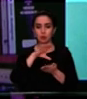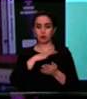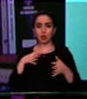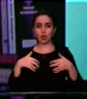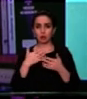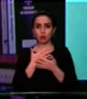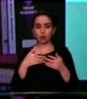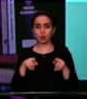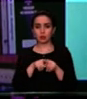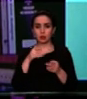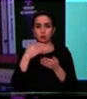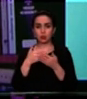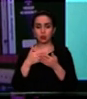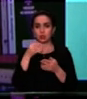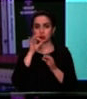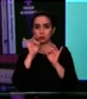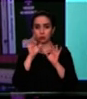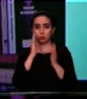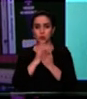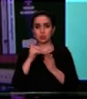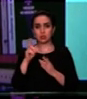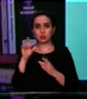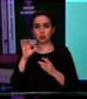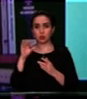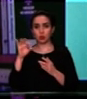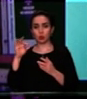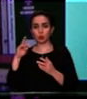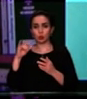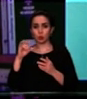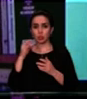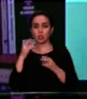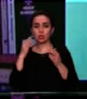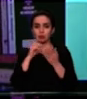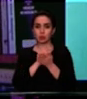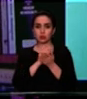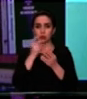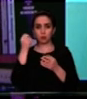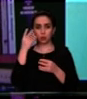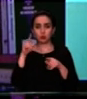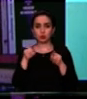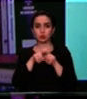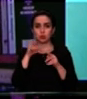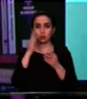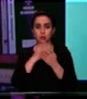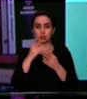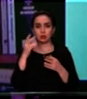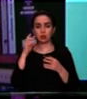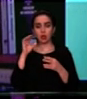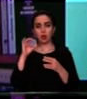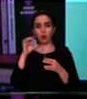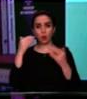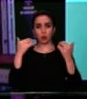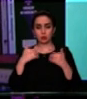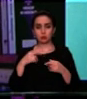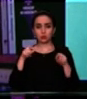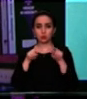hayvonlarni misol qilib keltirishimiz mumkin. Siz biologiya darsligidan bilasizki, ikki tomonlama simmetriyaga ega bo'lgan